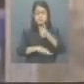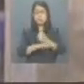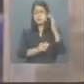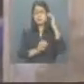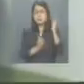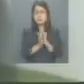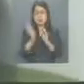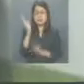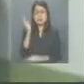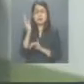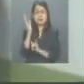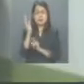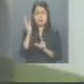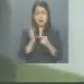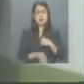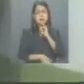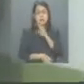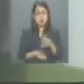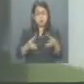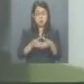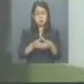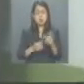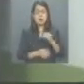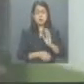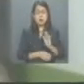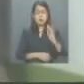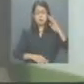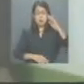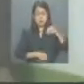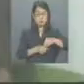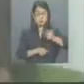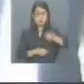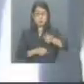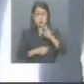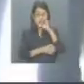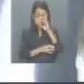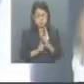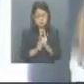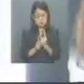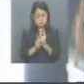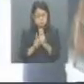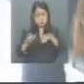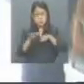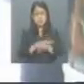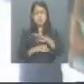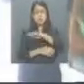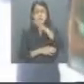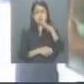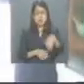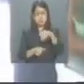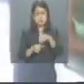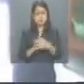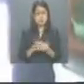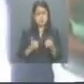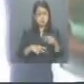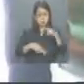ลาระบุกำลังของเจ้าหน้าที่ส่วนหนึ่งยังคงติดตามคนที่เหลือขึ้นไปบนภูเขาขณะเดียวกันได้สั่งให้เฝ้าระวังในพื้น